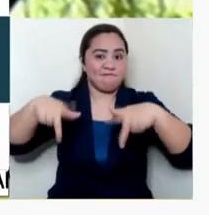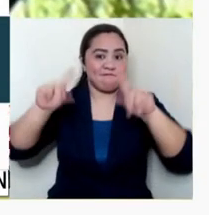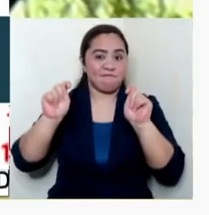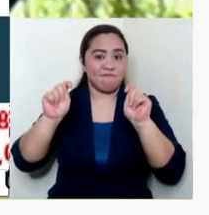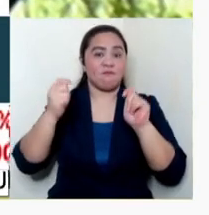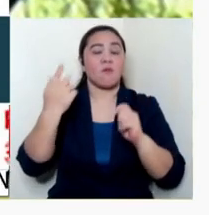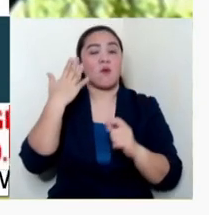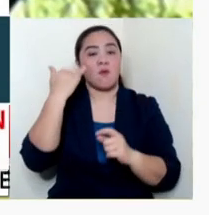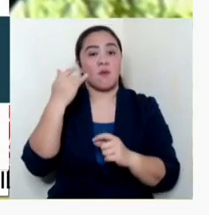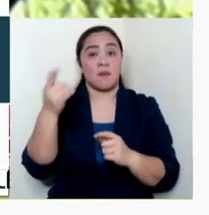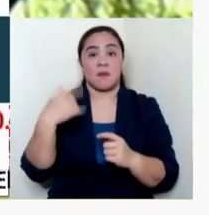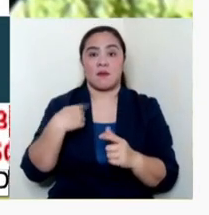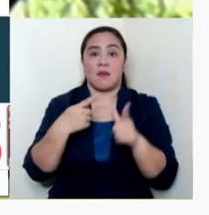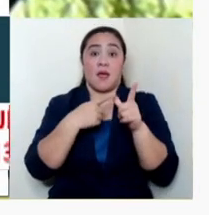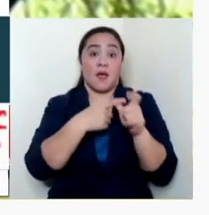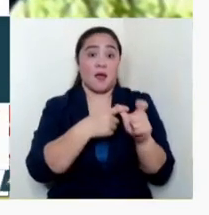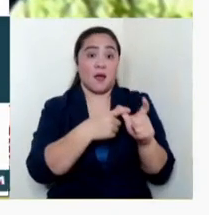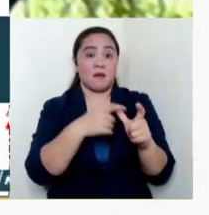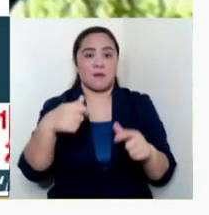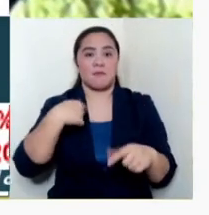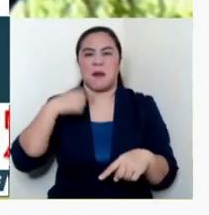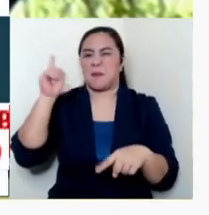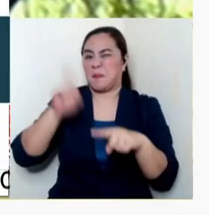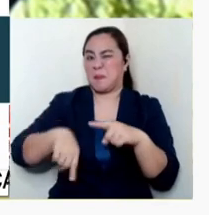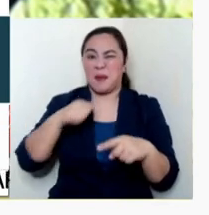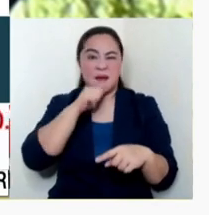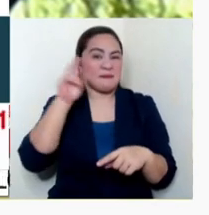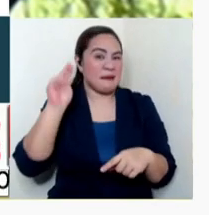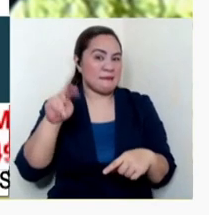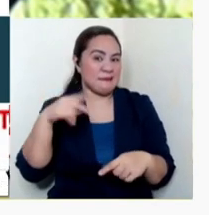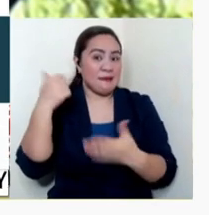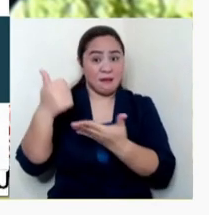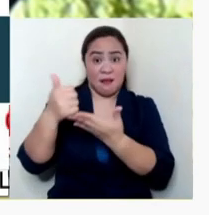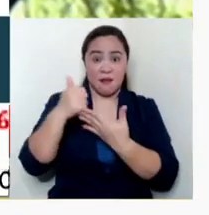kandidato magsasabing ayoko at hindi ko kailangan ng tulong ninyo.